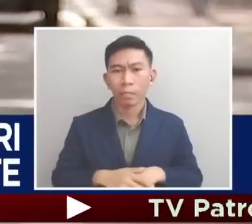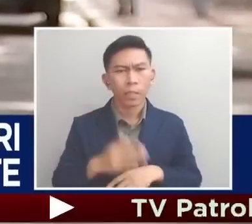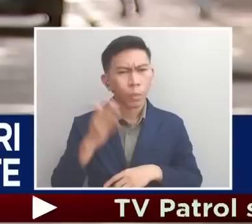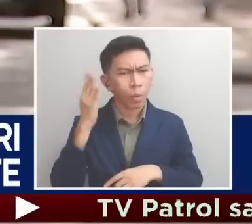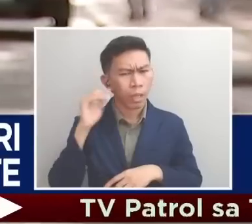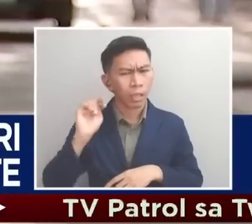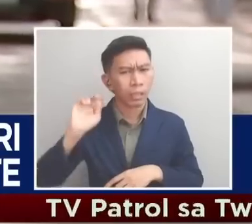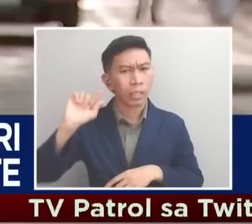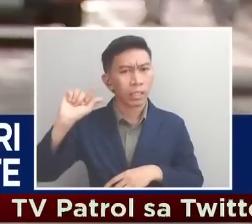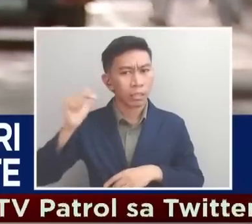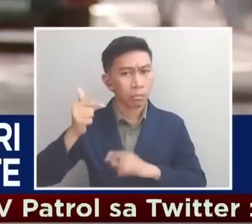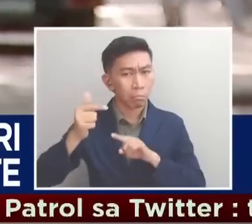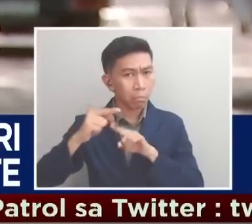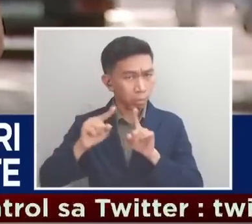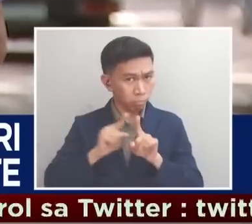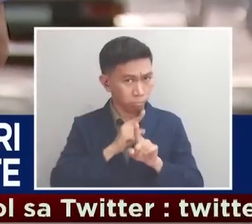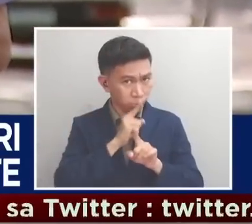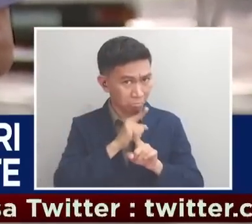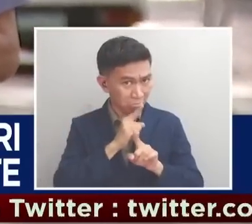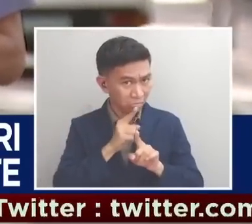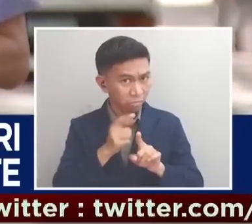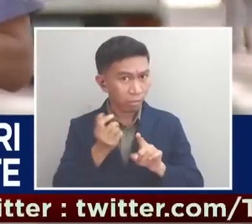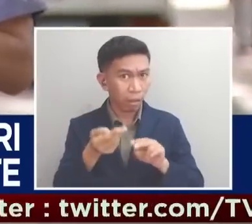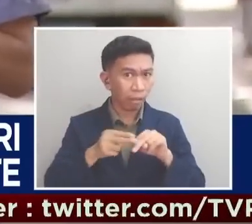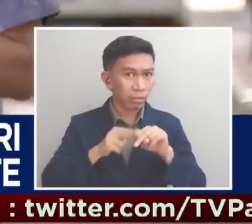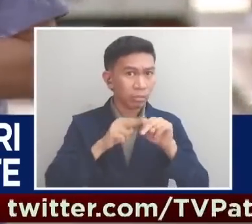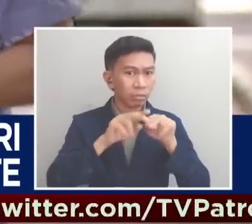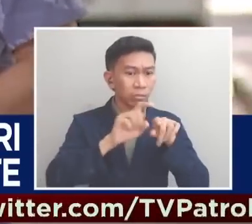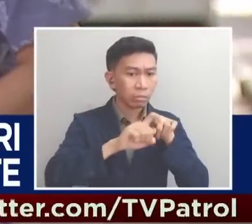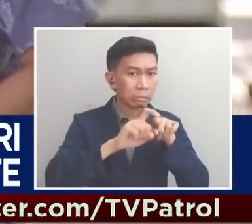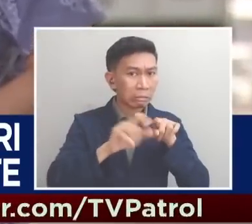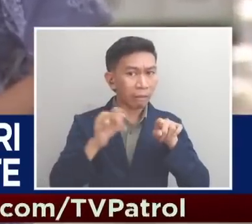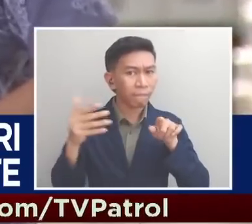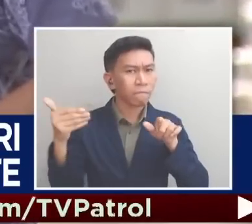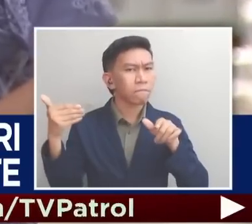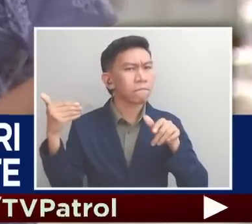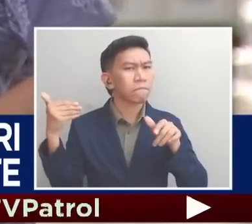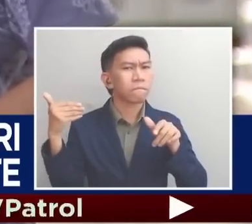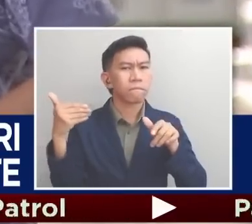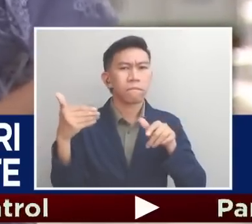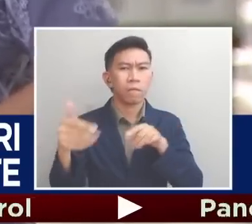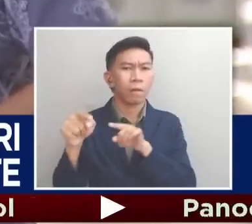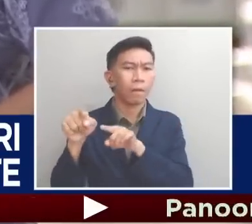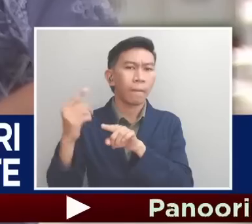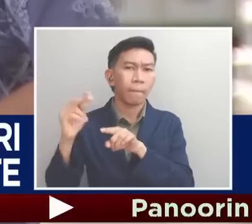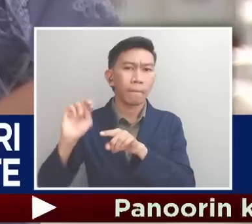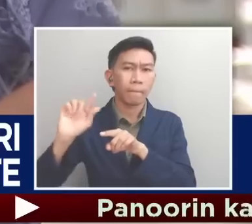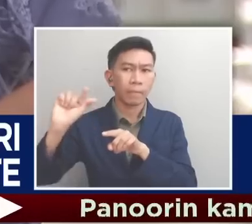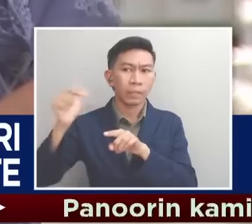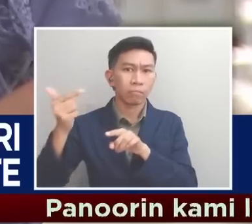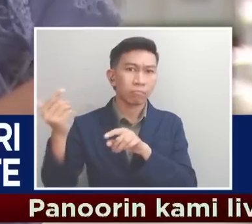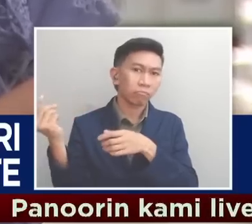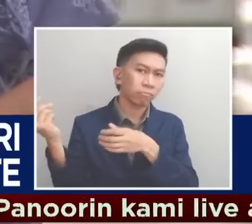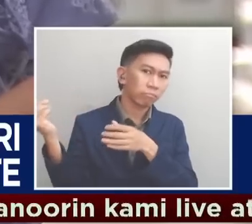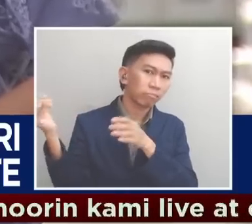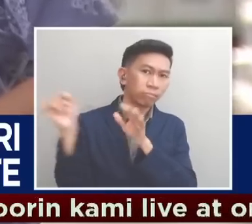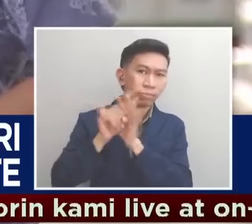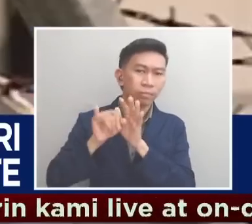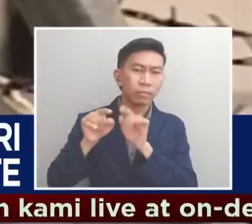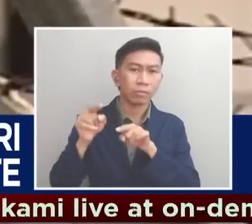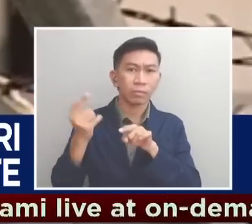sa kuryente kapag umarangkada na ang paggamit ng imported na natural gas ng sangkaterbang planta ng kuryente sa